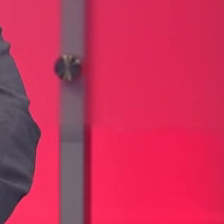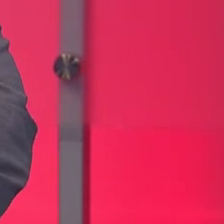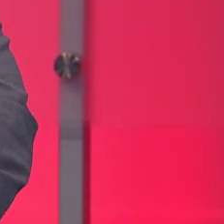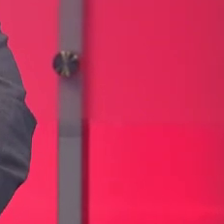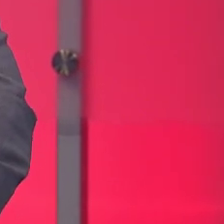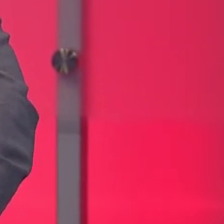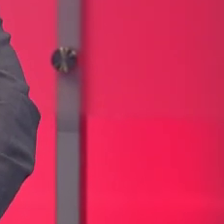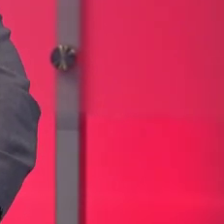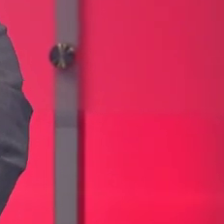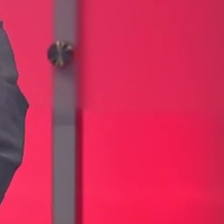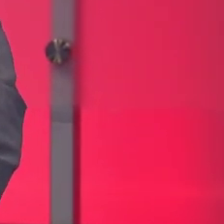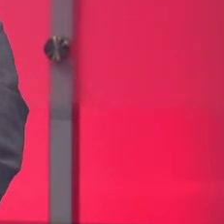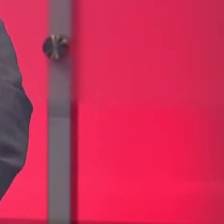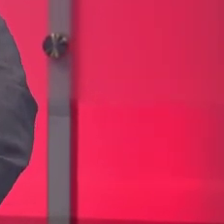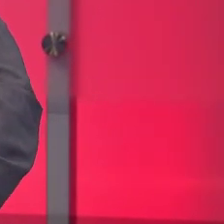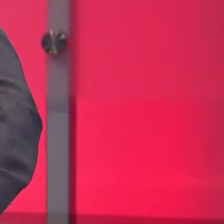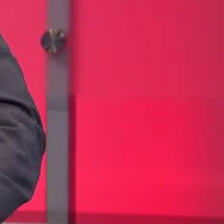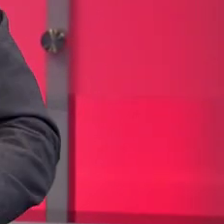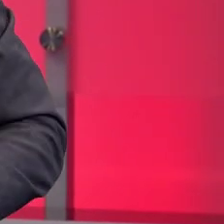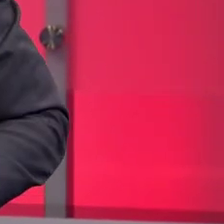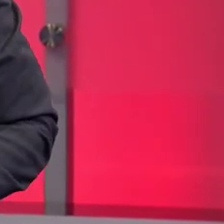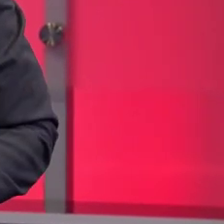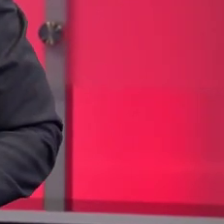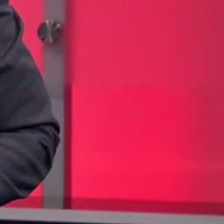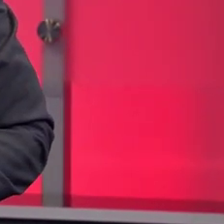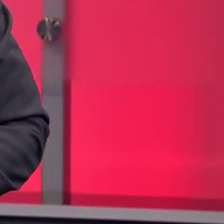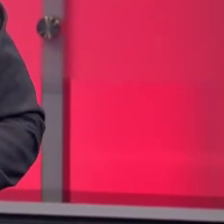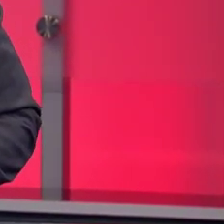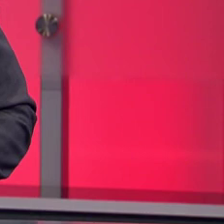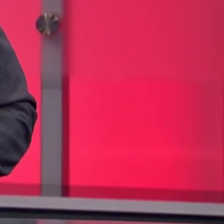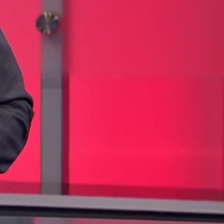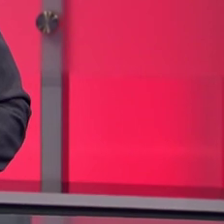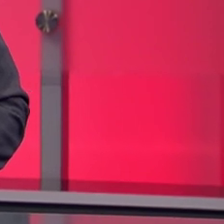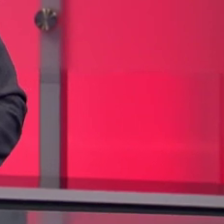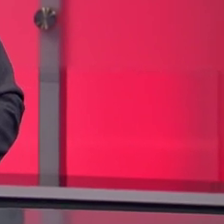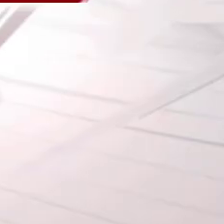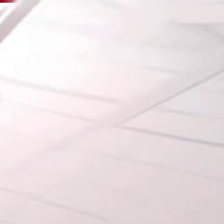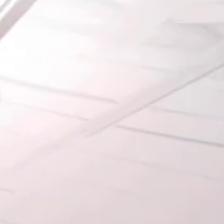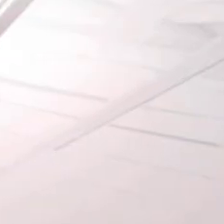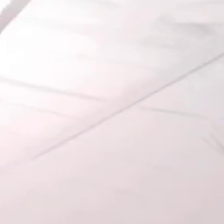baie voor om te takel in die program Mkwebane, Makanda en swart ekonomiese bemagtiging.